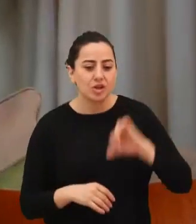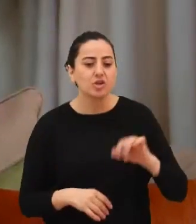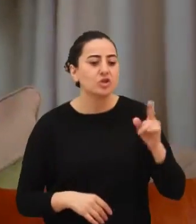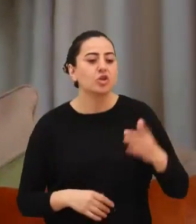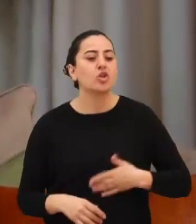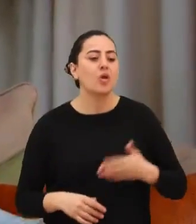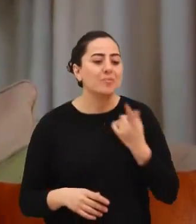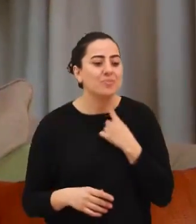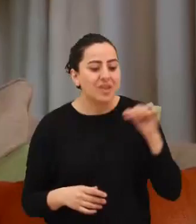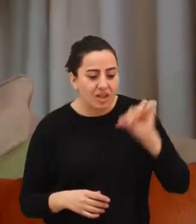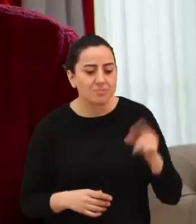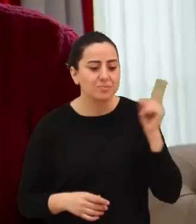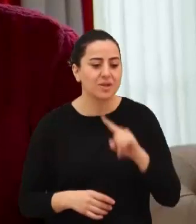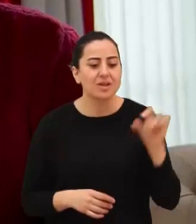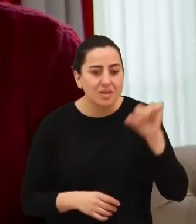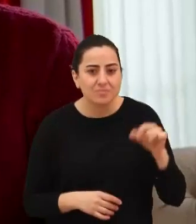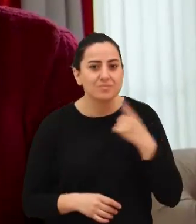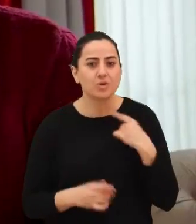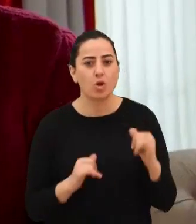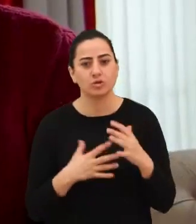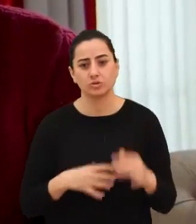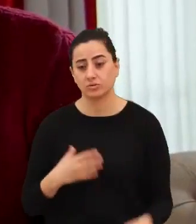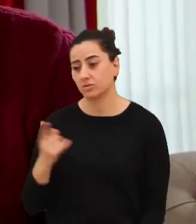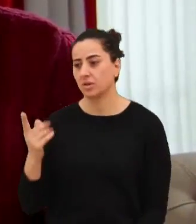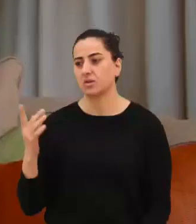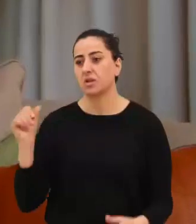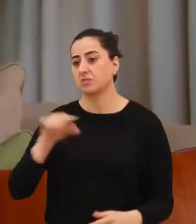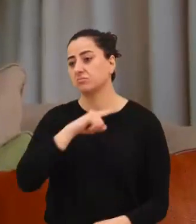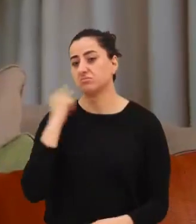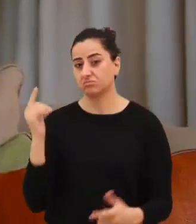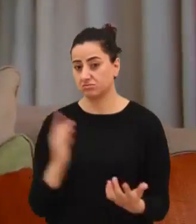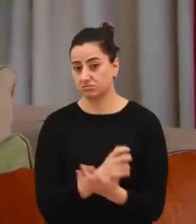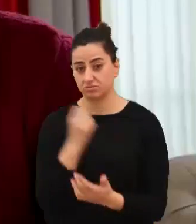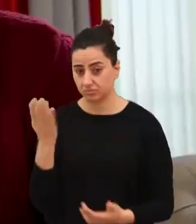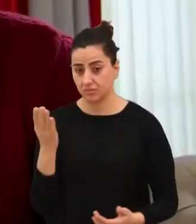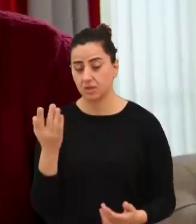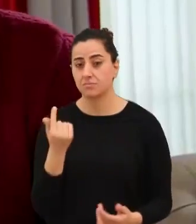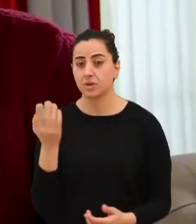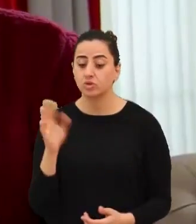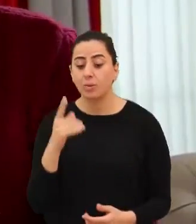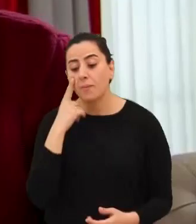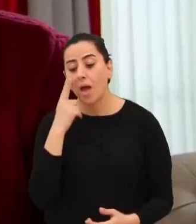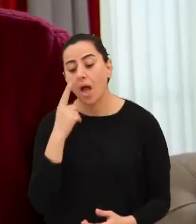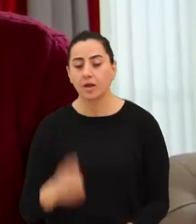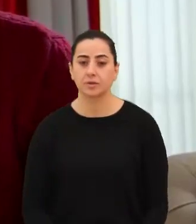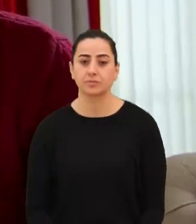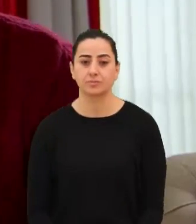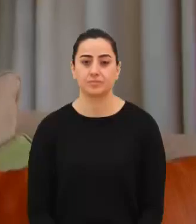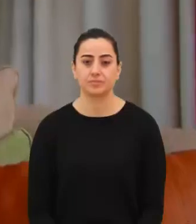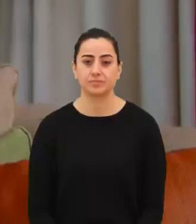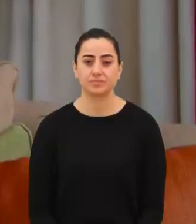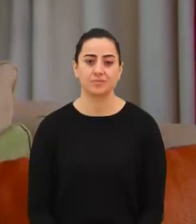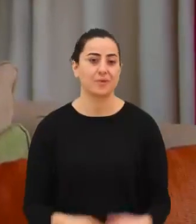tavlada yenildikçe oynamak istiyorsun. Gören de sizi yenilmez armada zanneder yani. Birazdan ak pul kara pul ortaya çıkar, bakarız